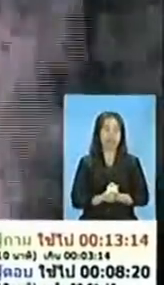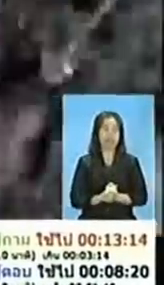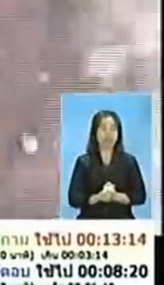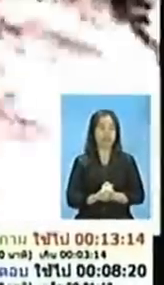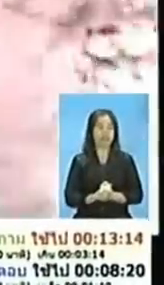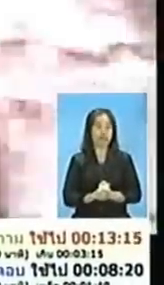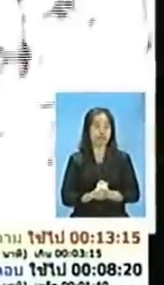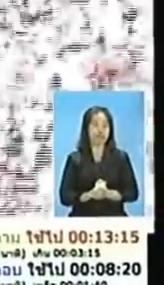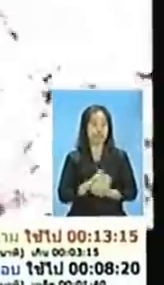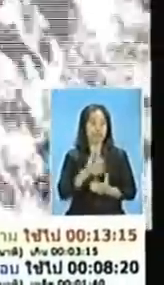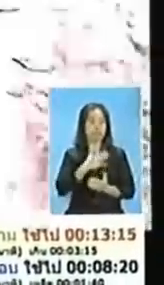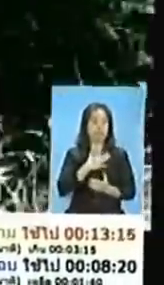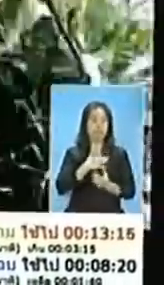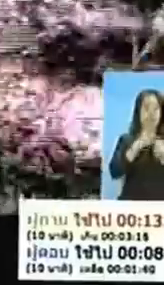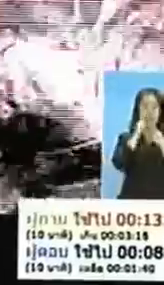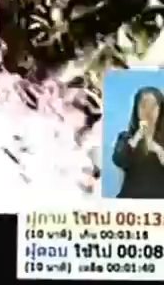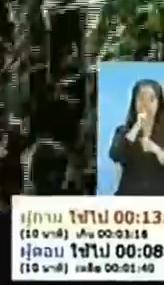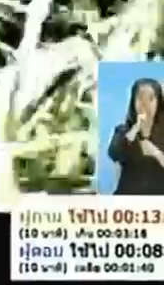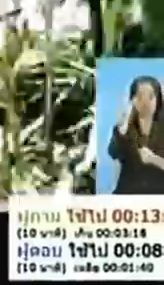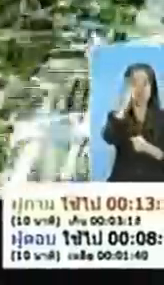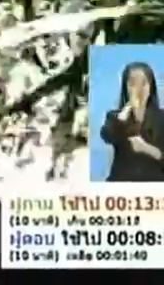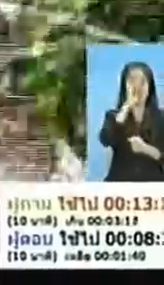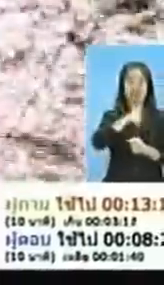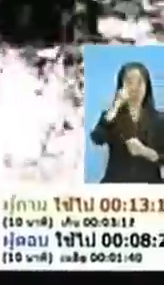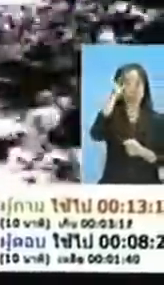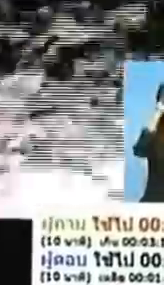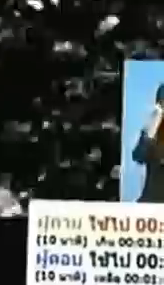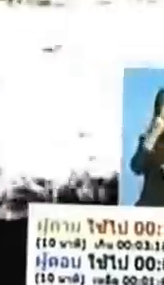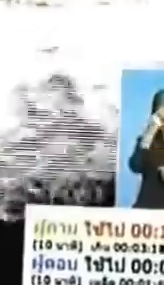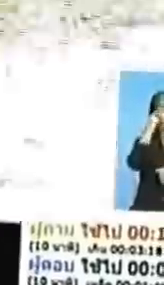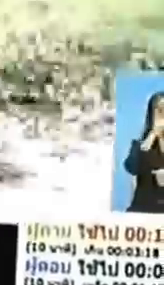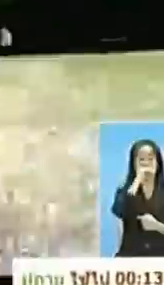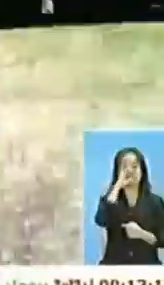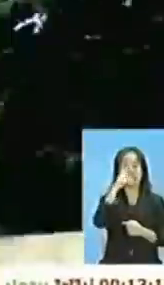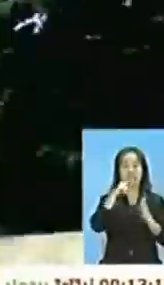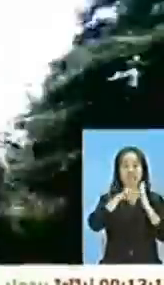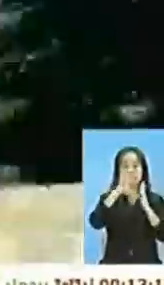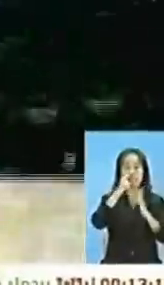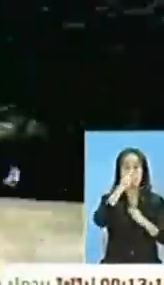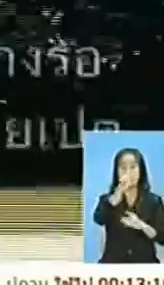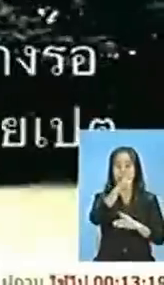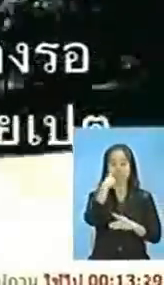ประธานครับผมไม่ถามเยอะเพราะผมรู้ว่าร้อยตำรวจเฉลิมตอบไม่